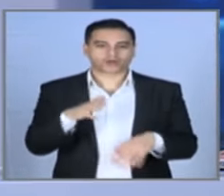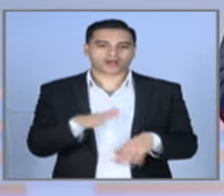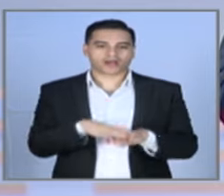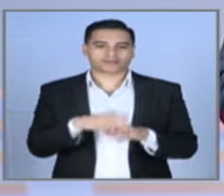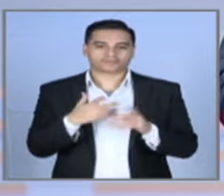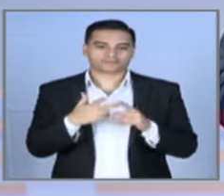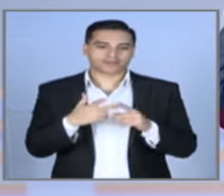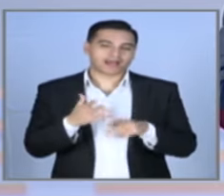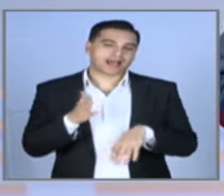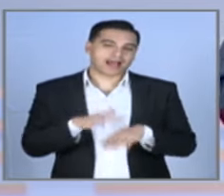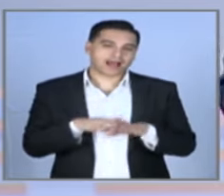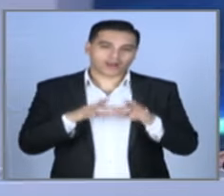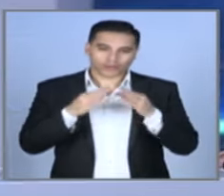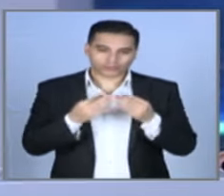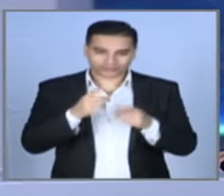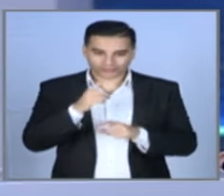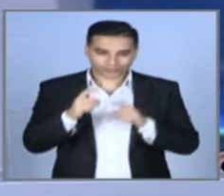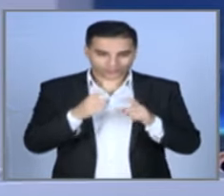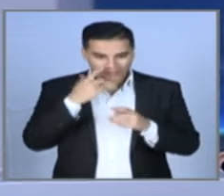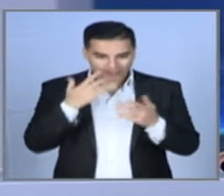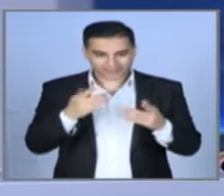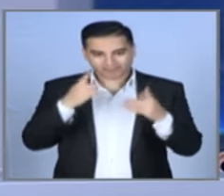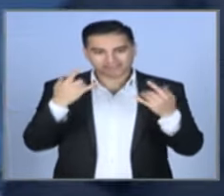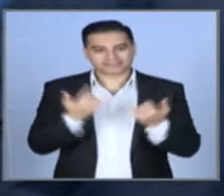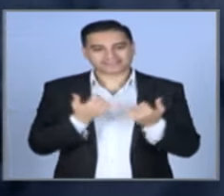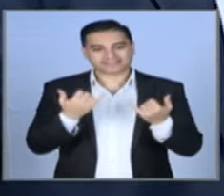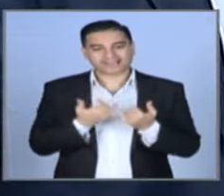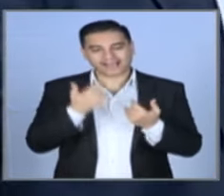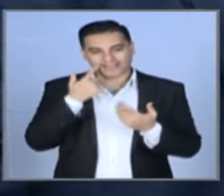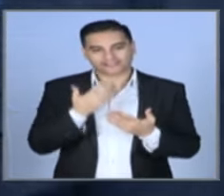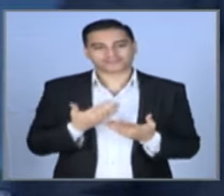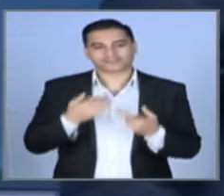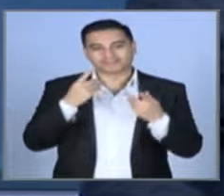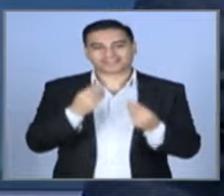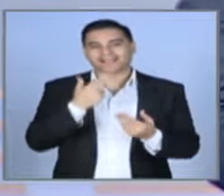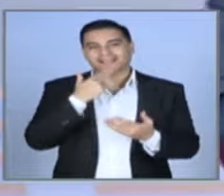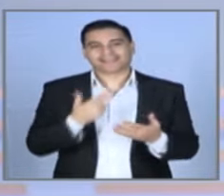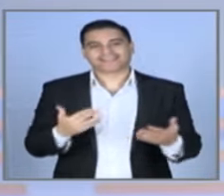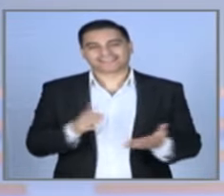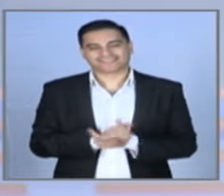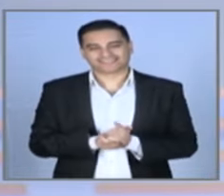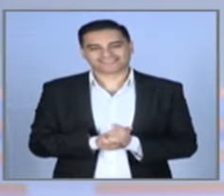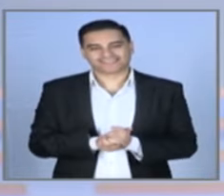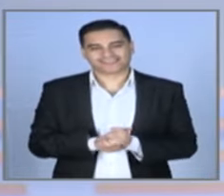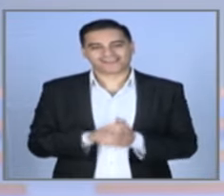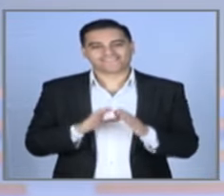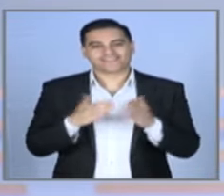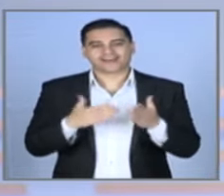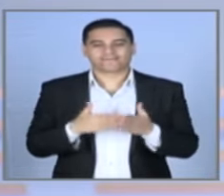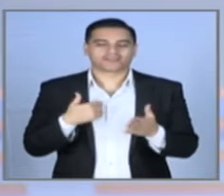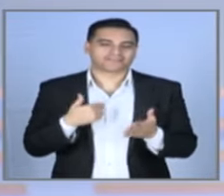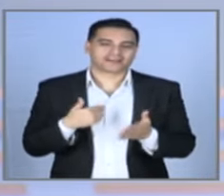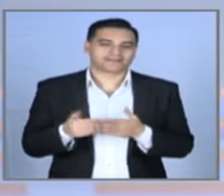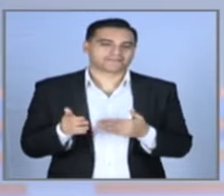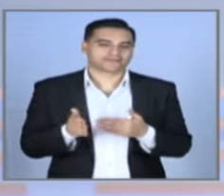جاي سؤال عائلي وربنا سهل ما يعمل لناش مشاكل. فريق الإعداد ماليش دعوة. لا